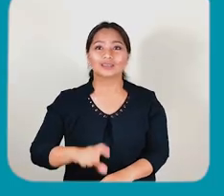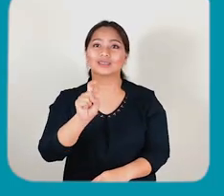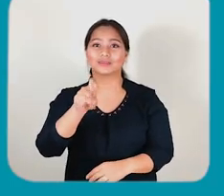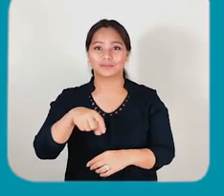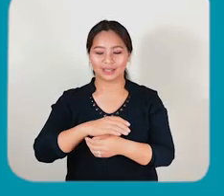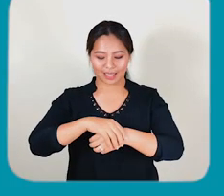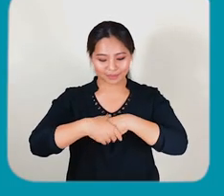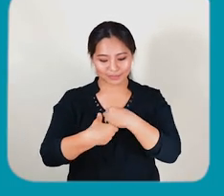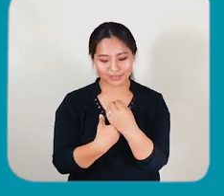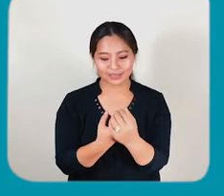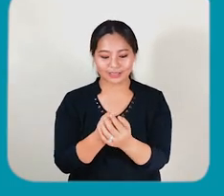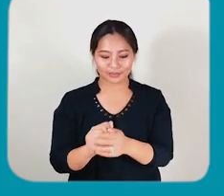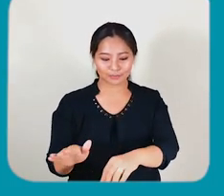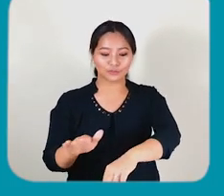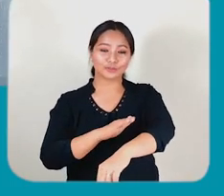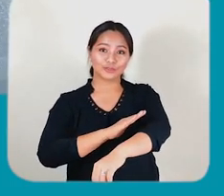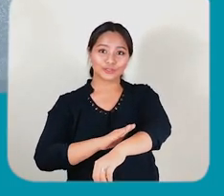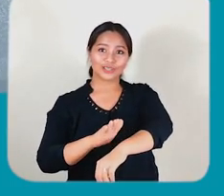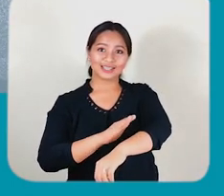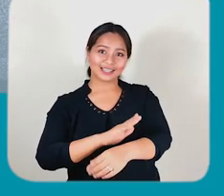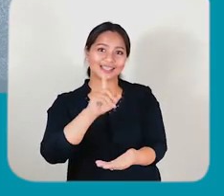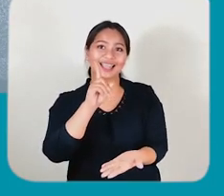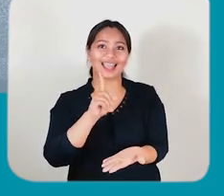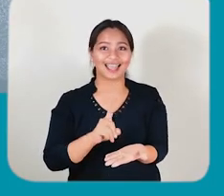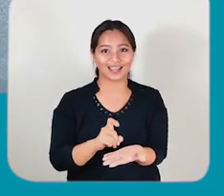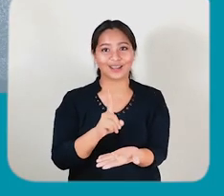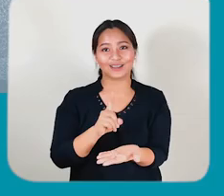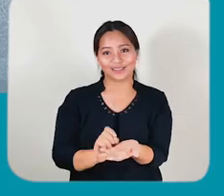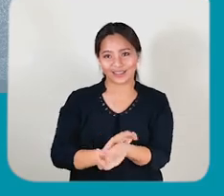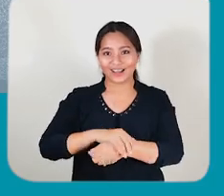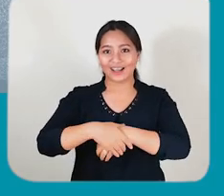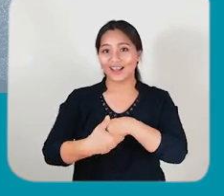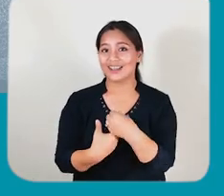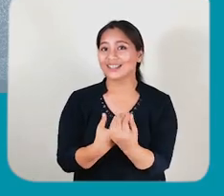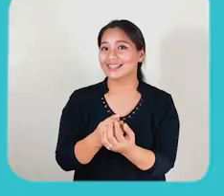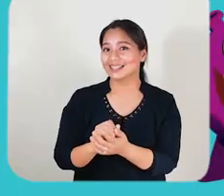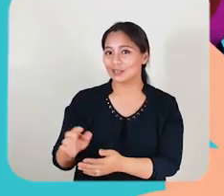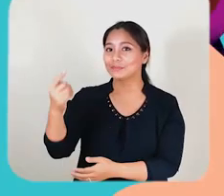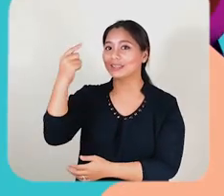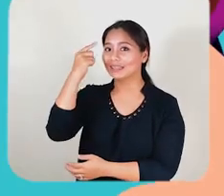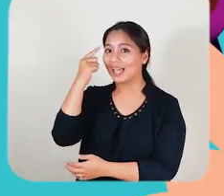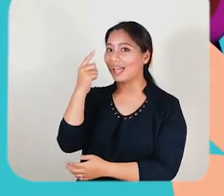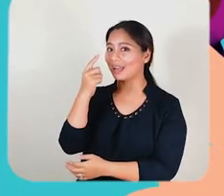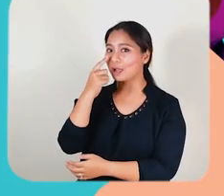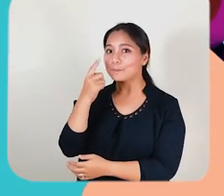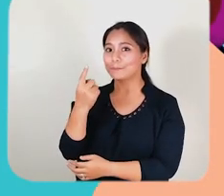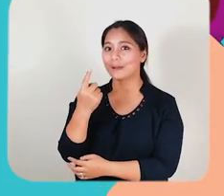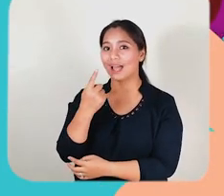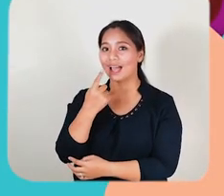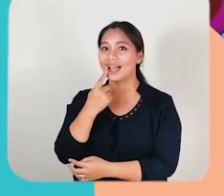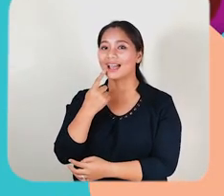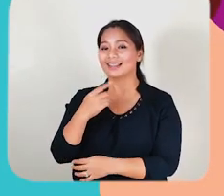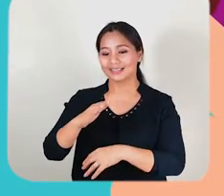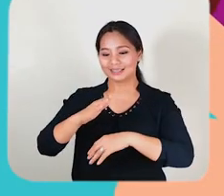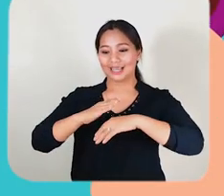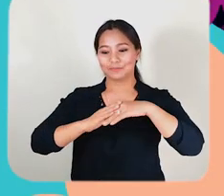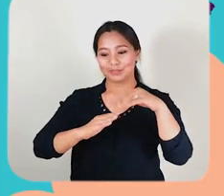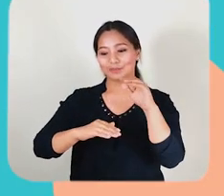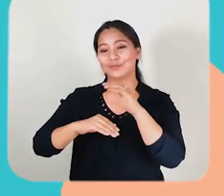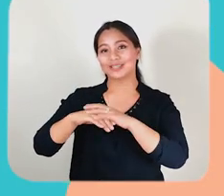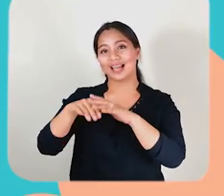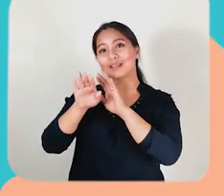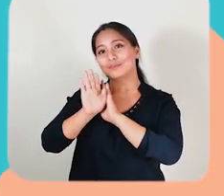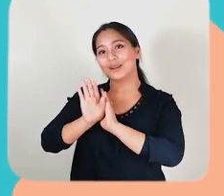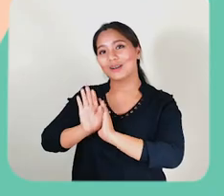อง เฮามันล้างมือด้วยสบู่หรือใส่เจลแอลกอฮอล์ อย่าสัมผัสตาดังปากถ้